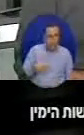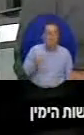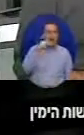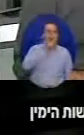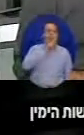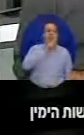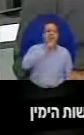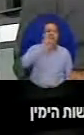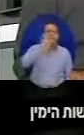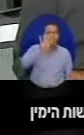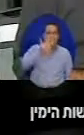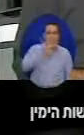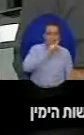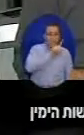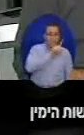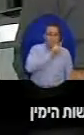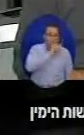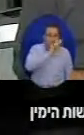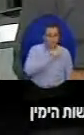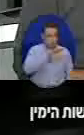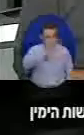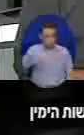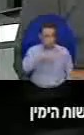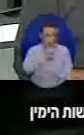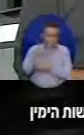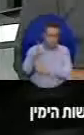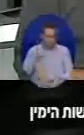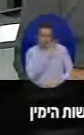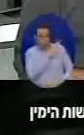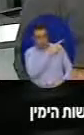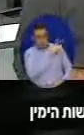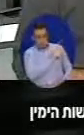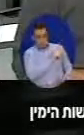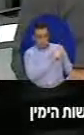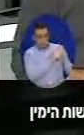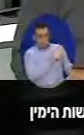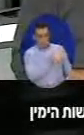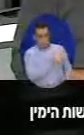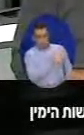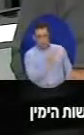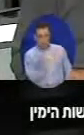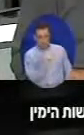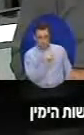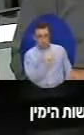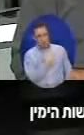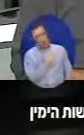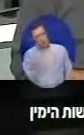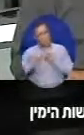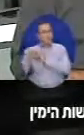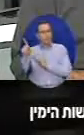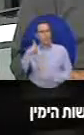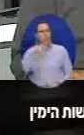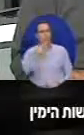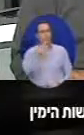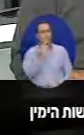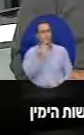על כל אלה שאומרים לו, או ישירות או בעקיפין, ביבי, אם לא תעמוד עכשיו ותהיה הליכוד הימני של הליכוד, אנחנו נלך עם דנון, יש אופציה שנלך